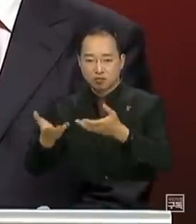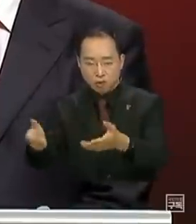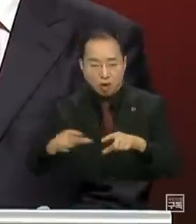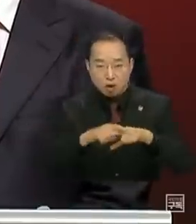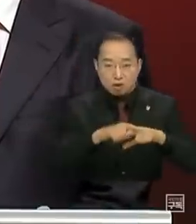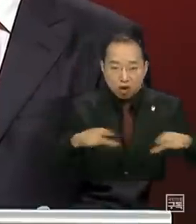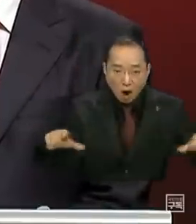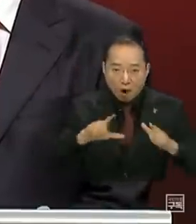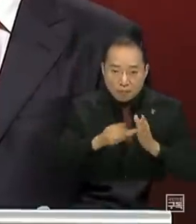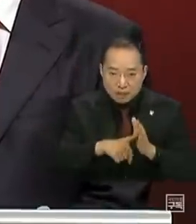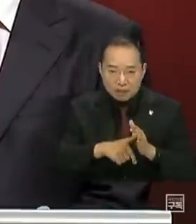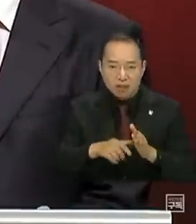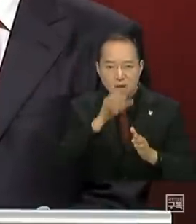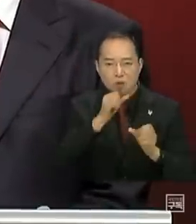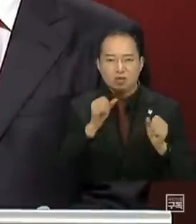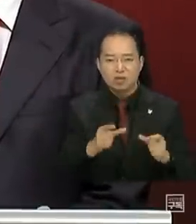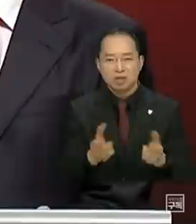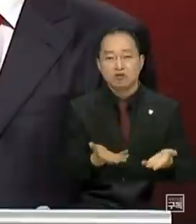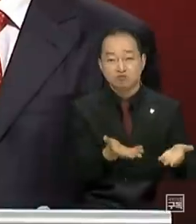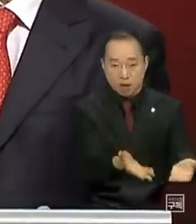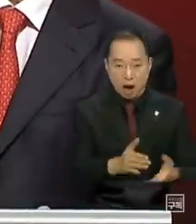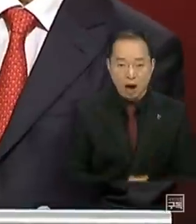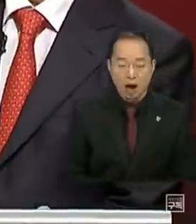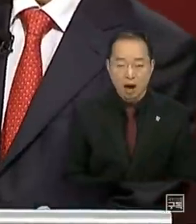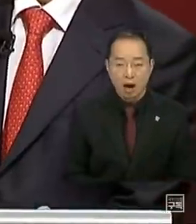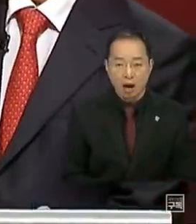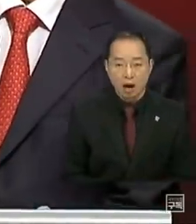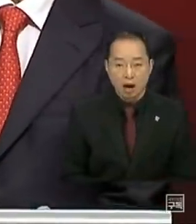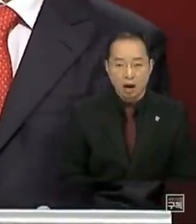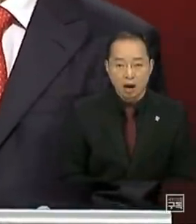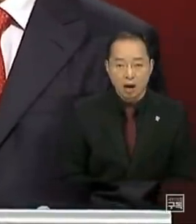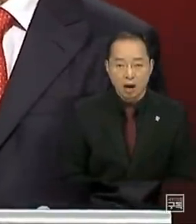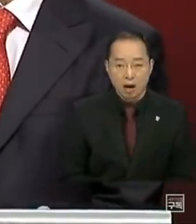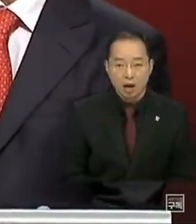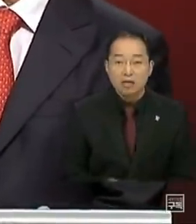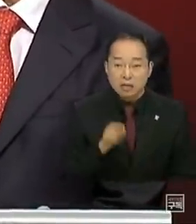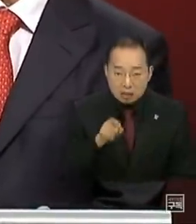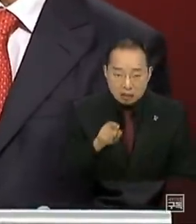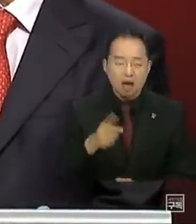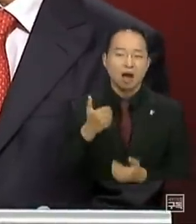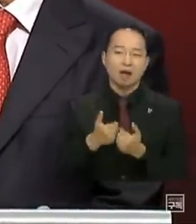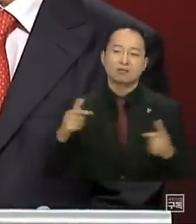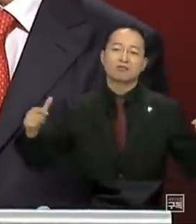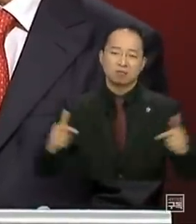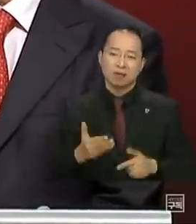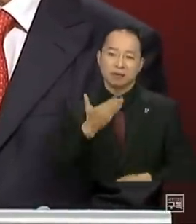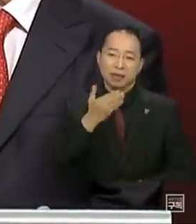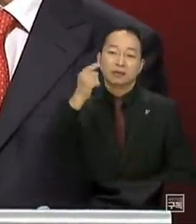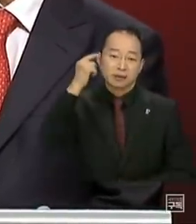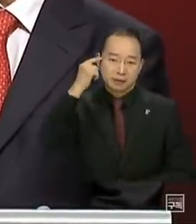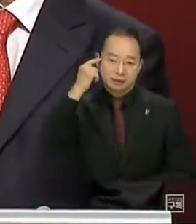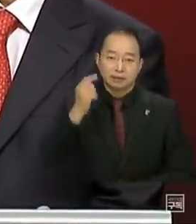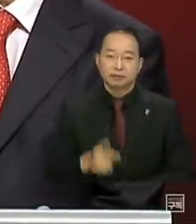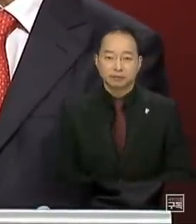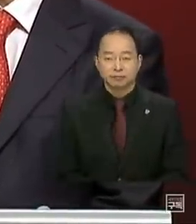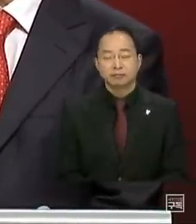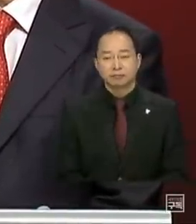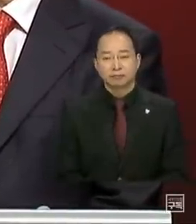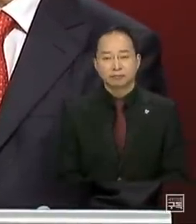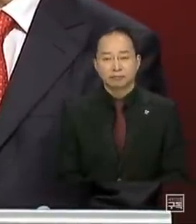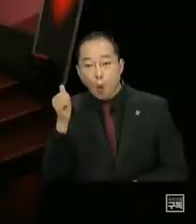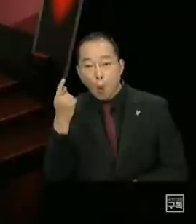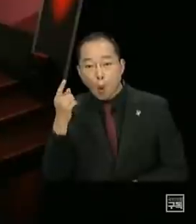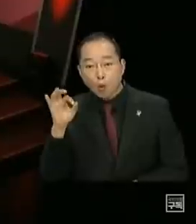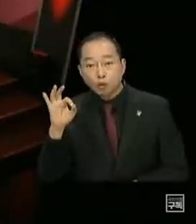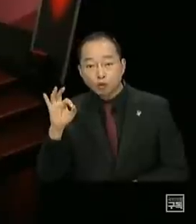서민에게 기회를 주자. 그게 갈등을 줄이는 사회가 아닌가. 저는 그런 생각도